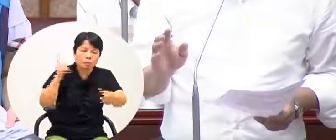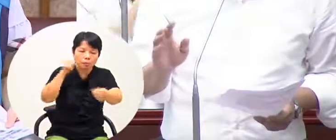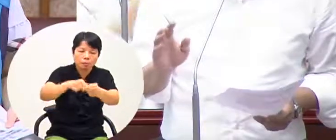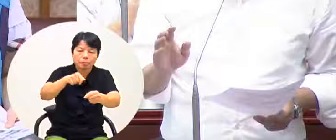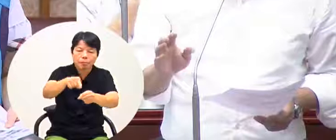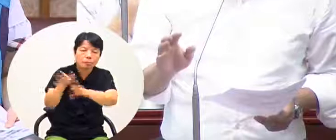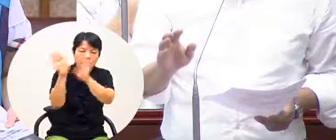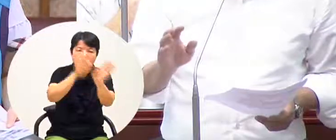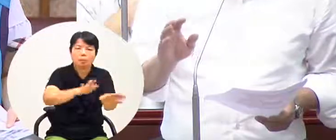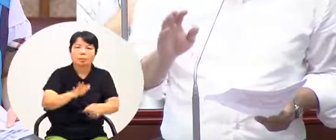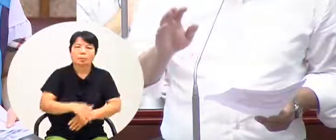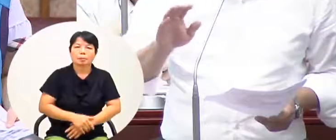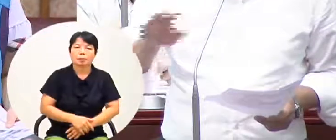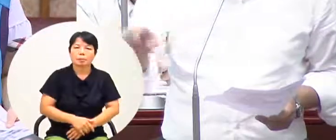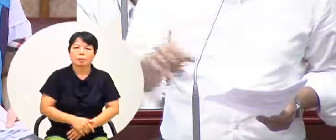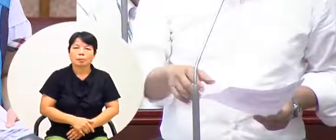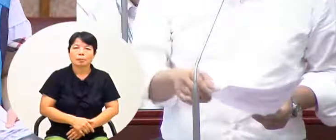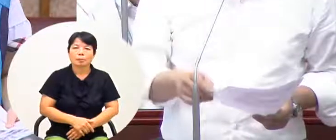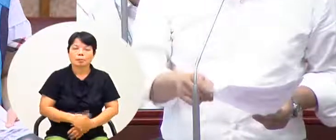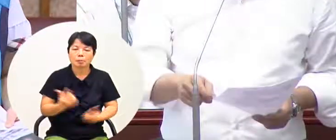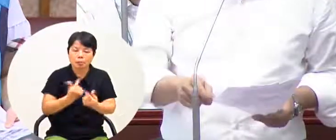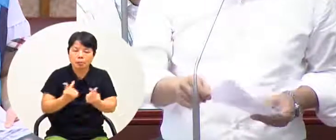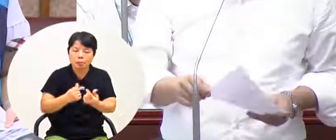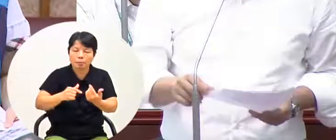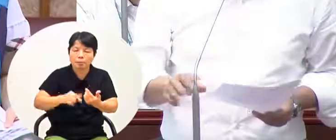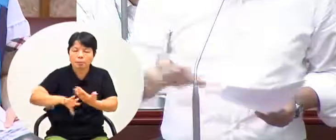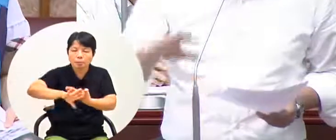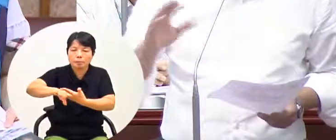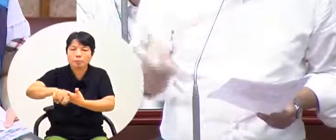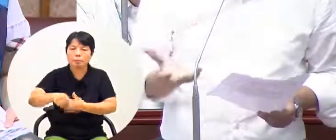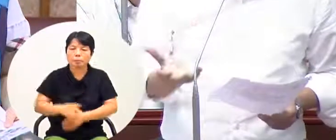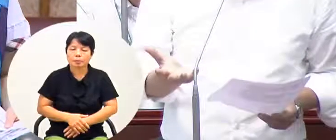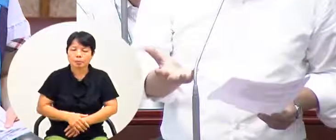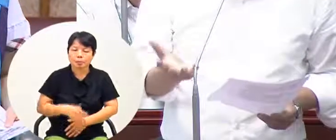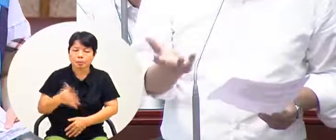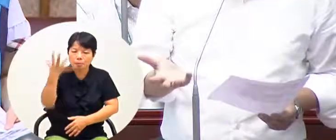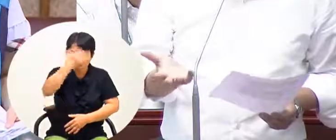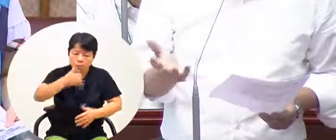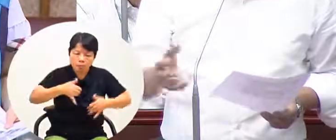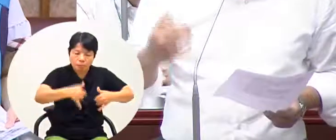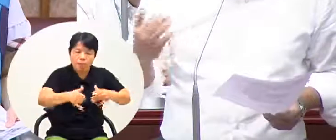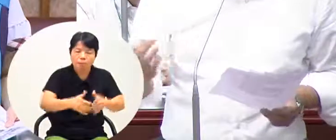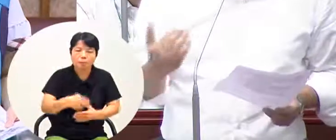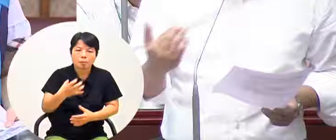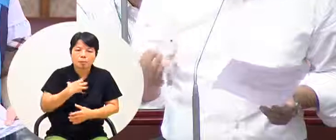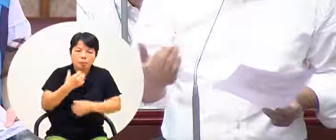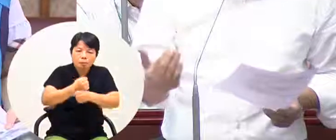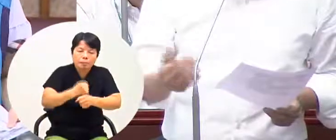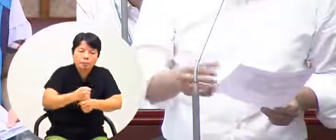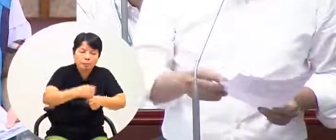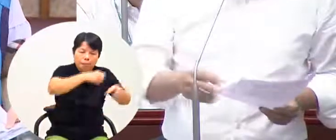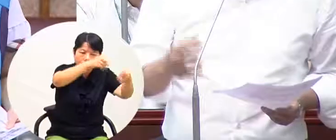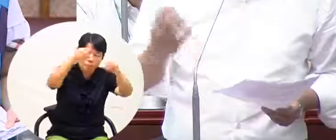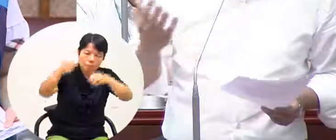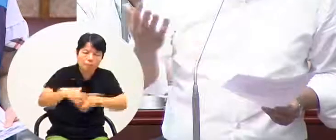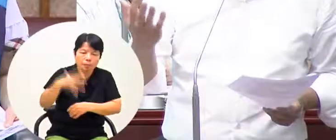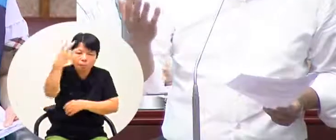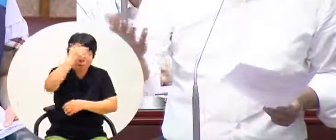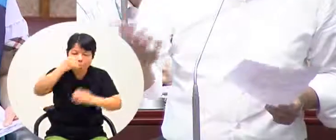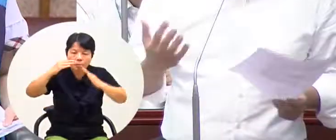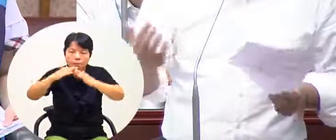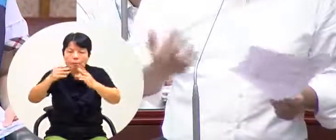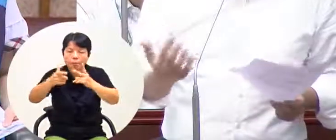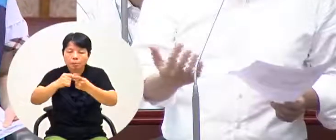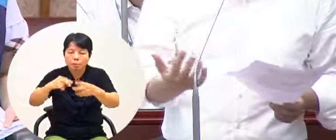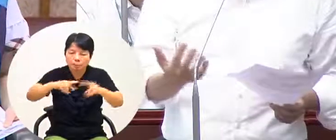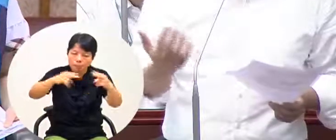一些老街区，比如说在哈马星，也透过老屋的这些整修跟屋主的合作，然后让